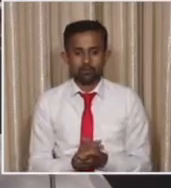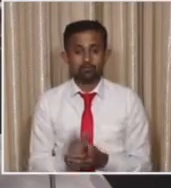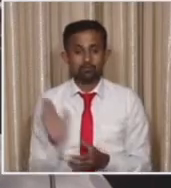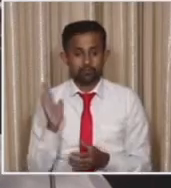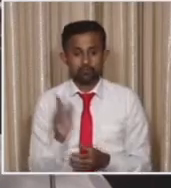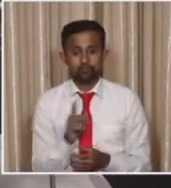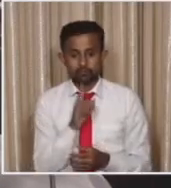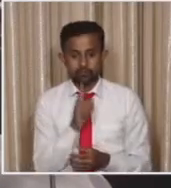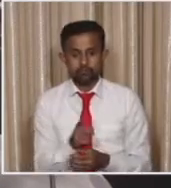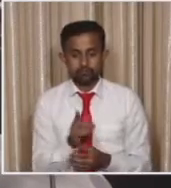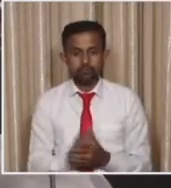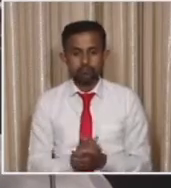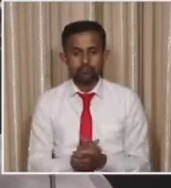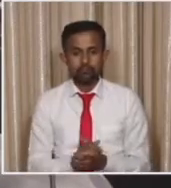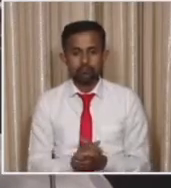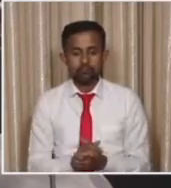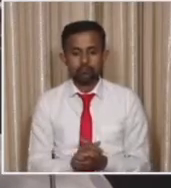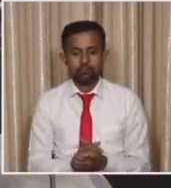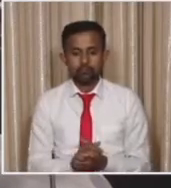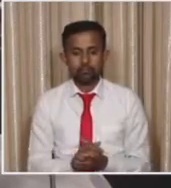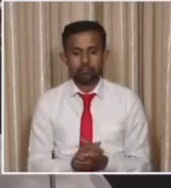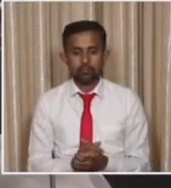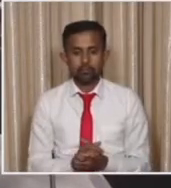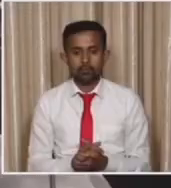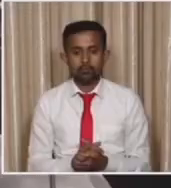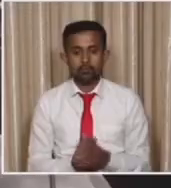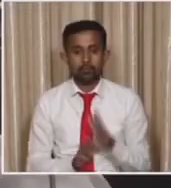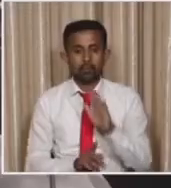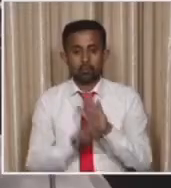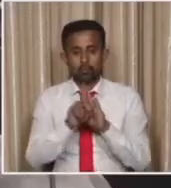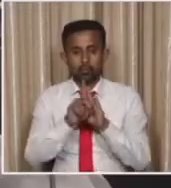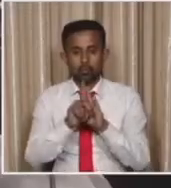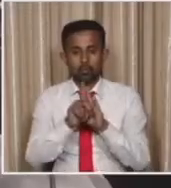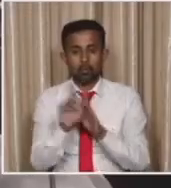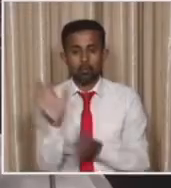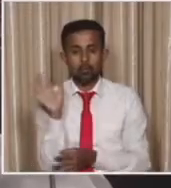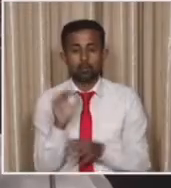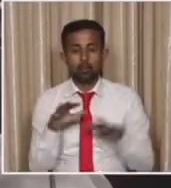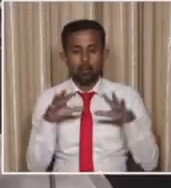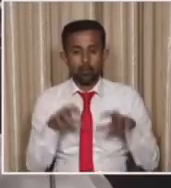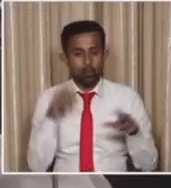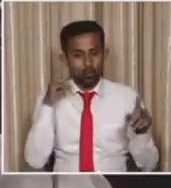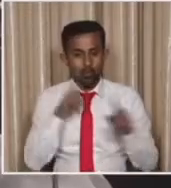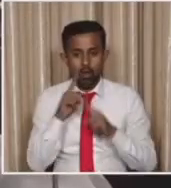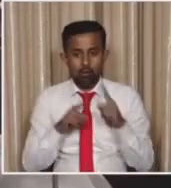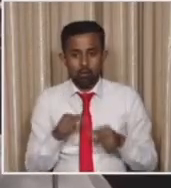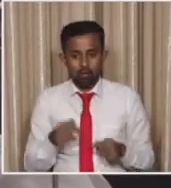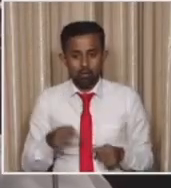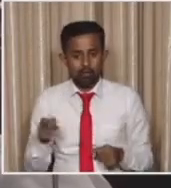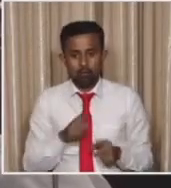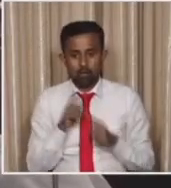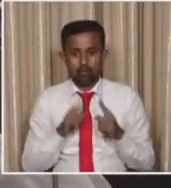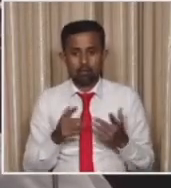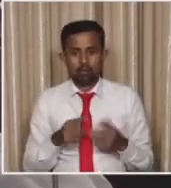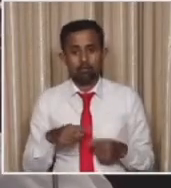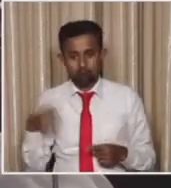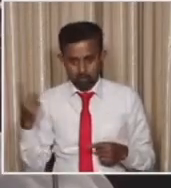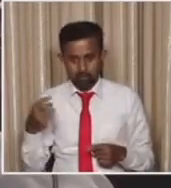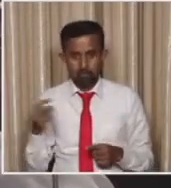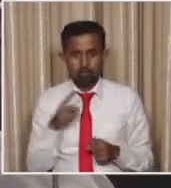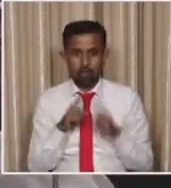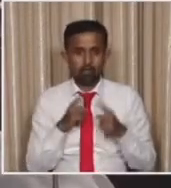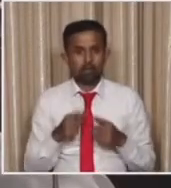වශයෙන් ඔබතුමාගෙන් ඉල්ලීමක් කරනවා. ඒත් එක්කම උතුරෙන් මේ උතුරේ බෞද්ධ උරුමය ගැන කතා කරමු නිසා අද දවසේ කතා කරන්න නැත්නම් වෙන දවසක් කතා කරන්න නැහැ.